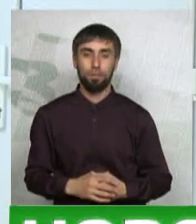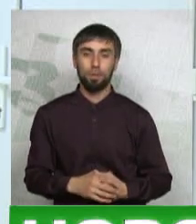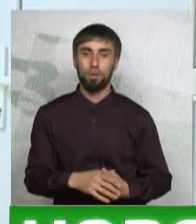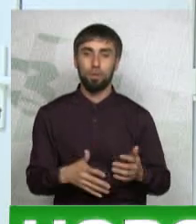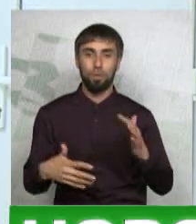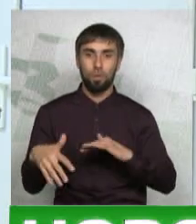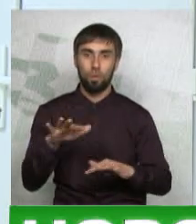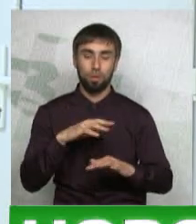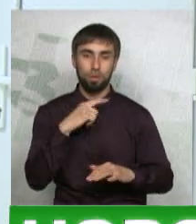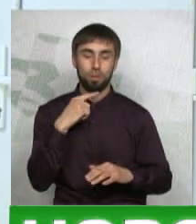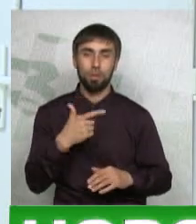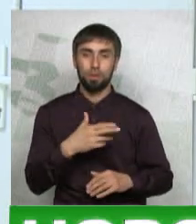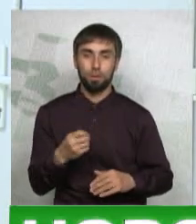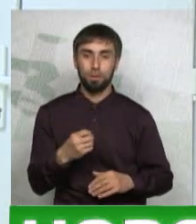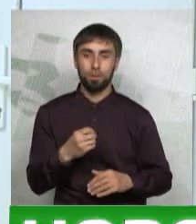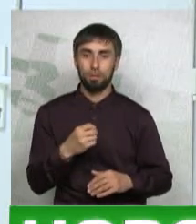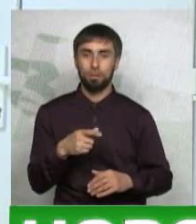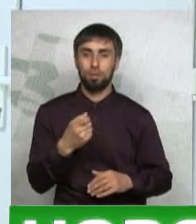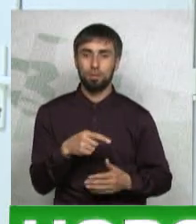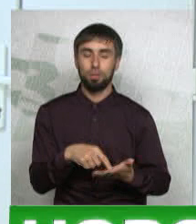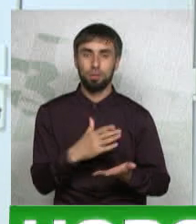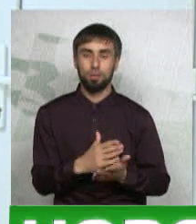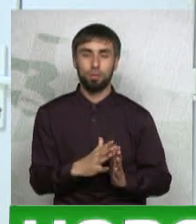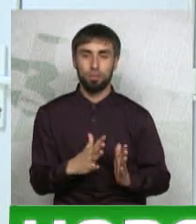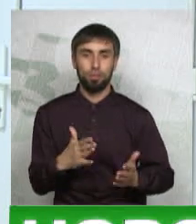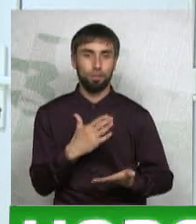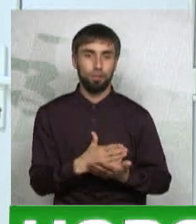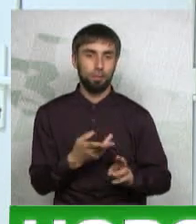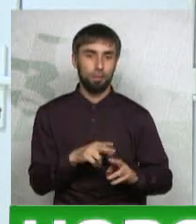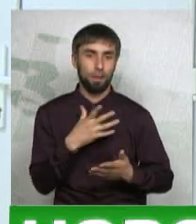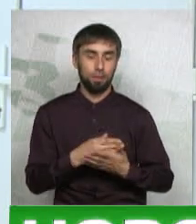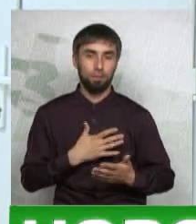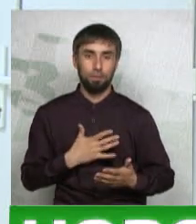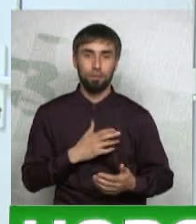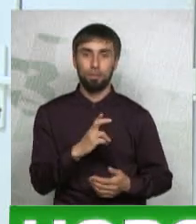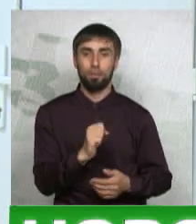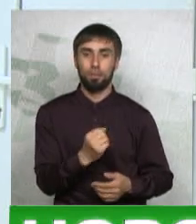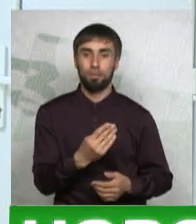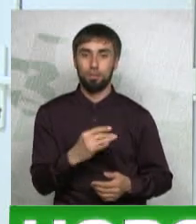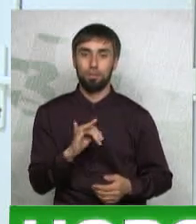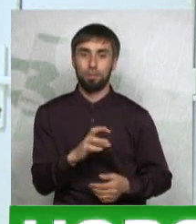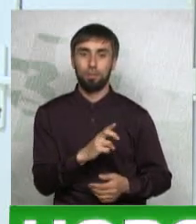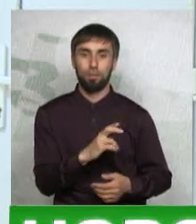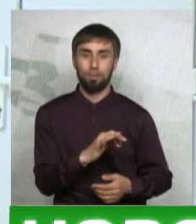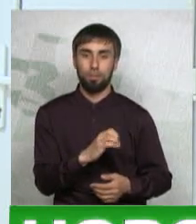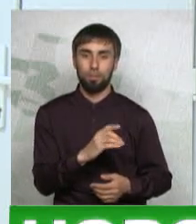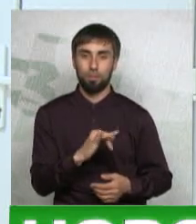горная Ингушетия, где в основном сосредоточены и находятся эти наши башни, и боевые, и жилые,